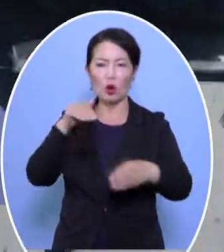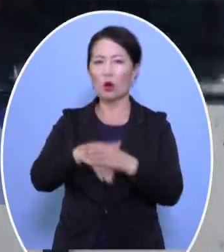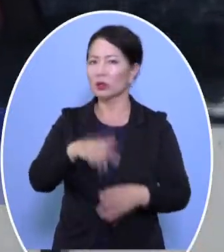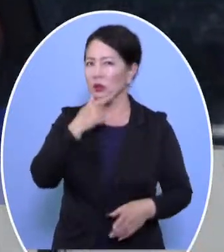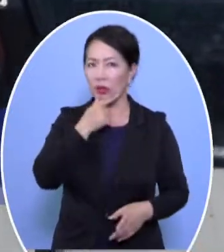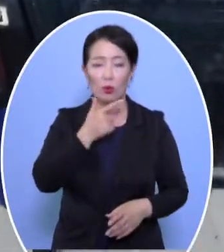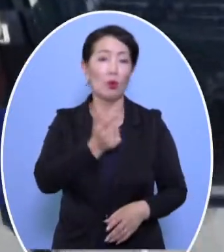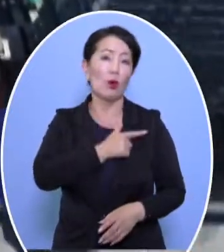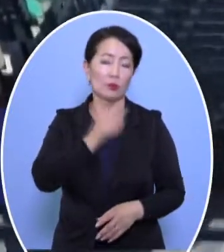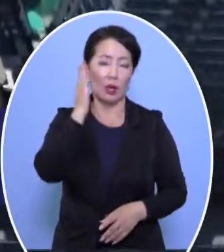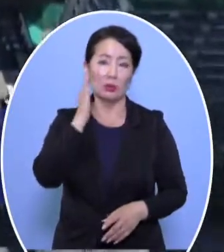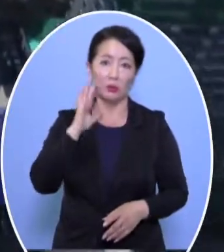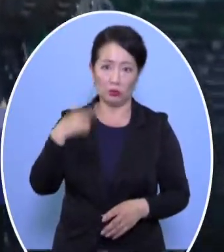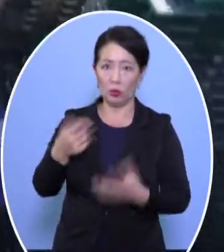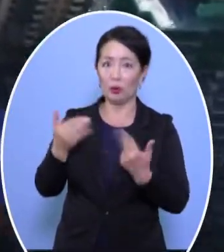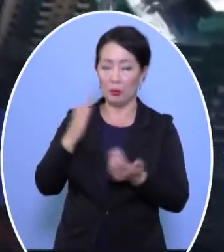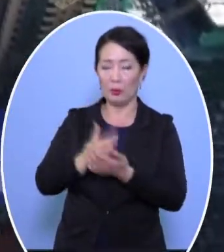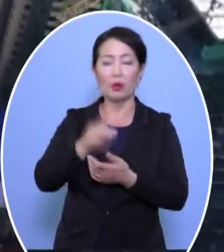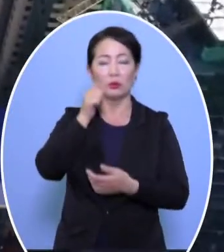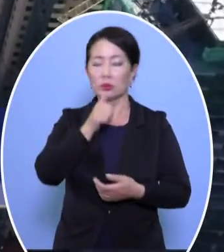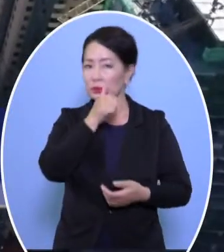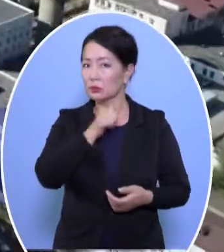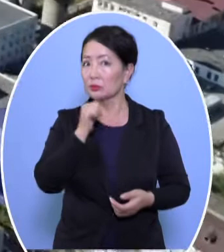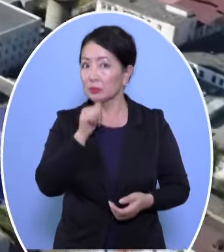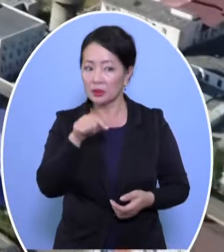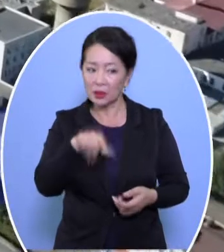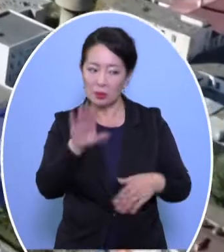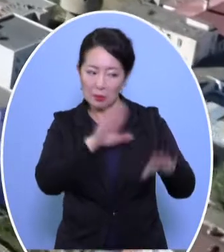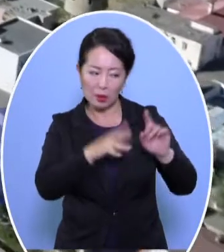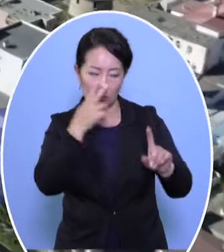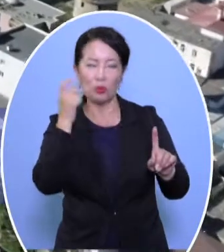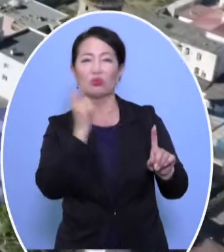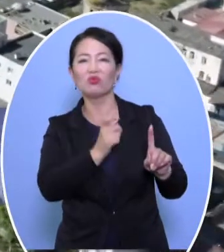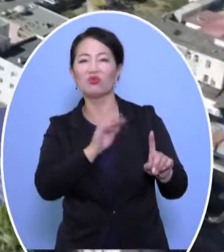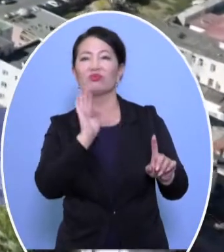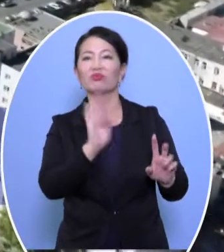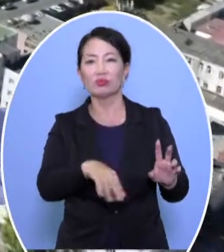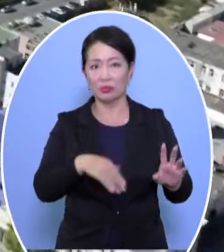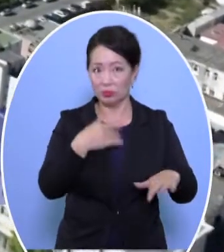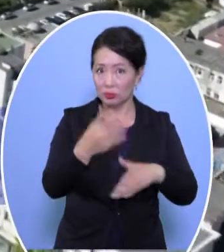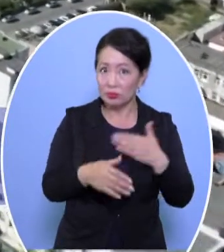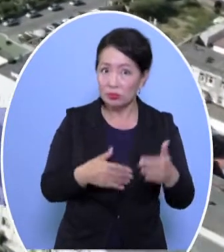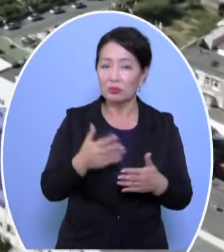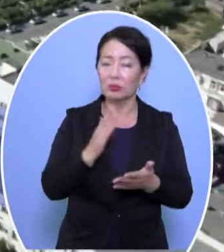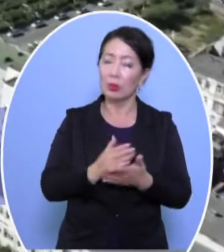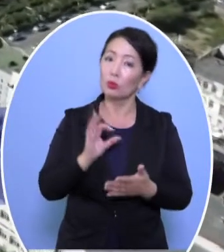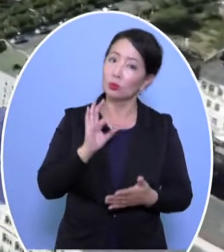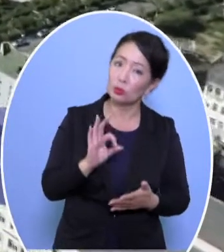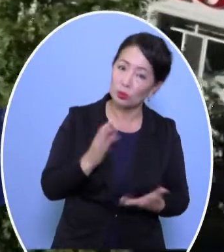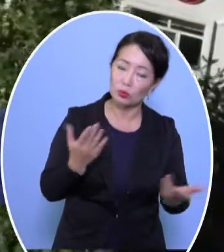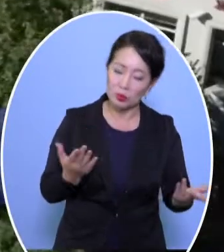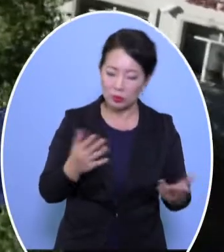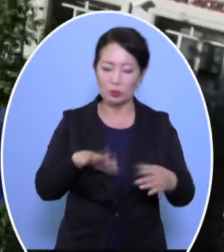эцэгчүүдийн гомдол их байдаг нь нууцшээ. За энэ байдлыг угаасаа л байдгал зүйл мэтээр үргэлжлүүлээд явуулаад байх нь зөв үү? За